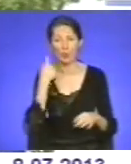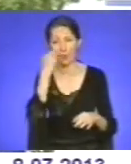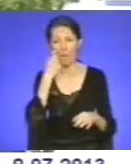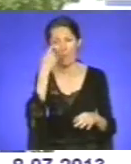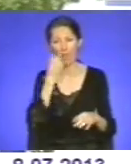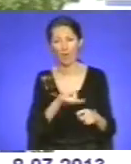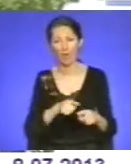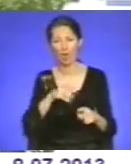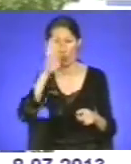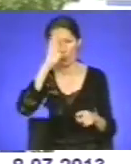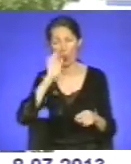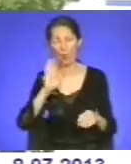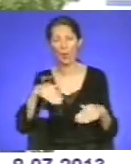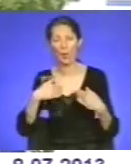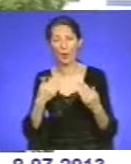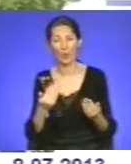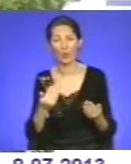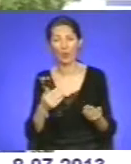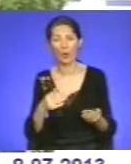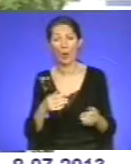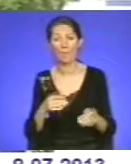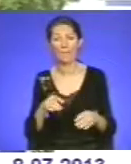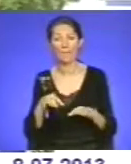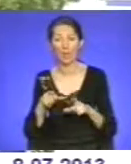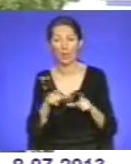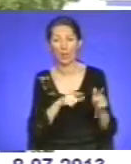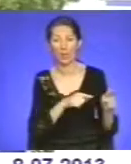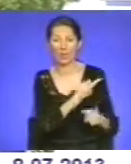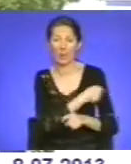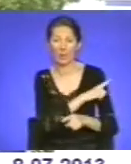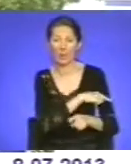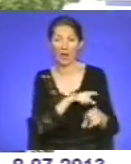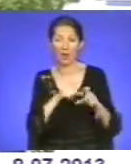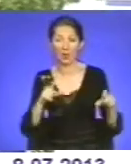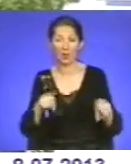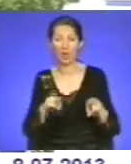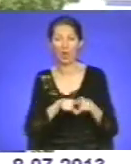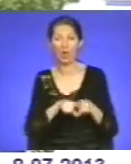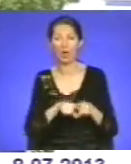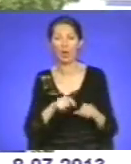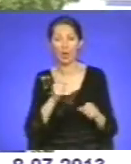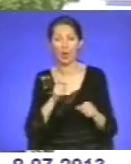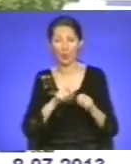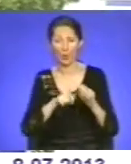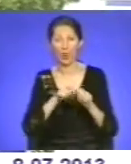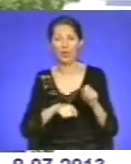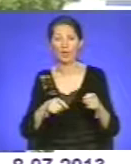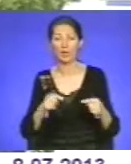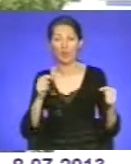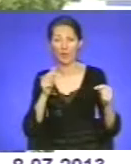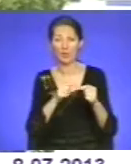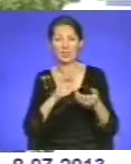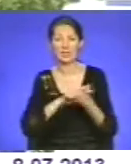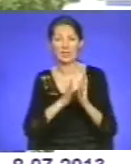Даному водію було запропоновано проїхати в медичний заклад та пройти медосвідчення на визначення стану алкогольного